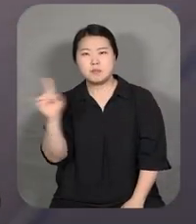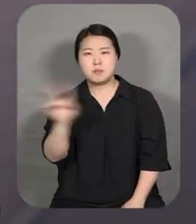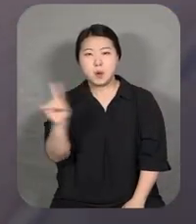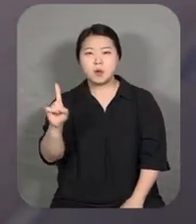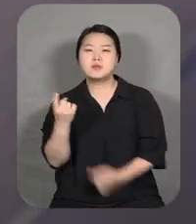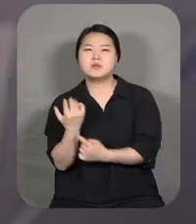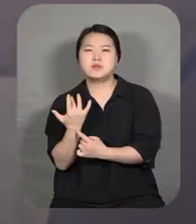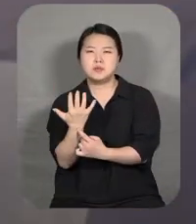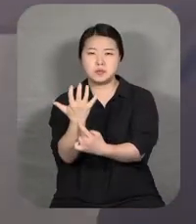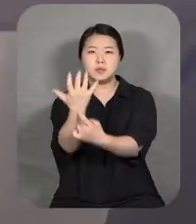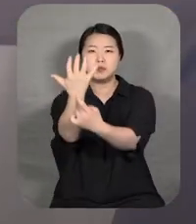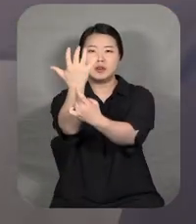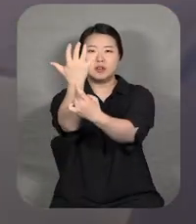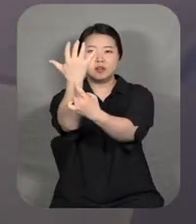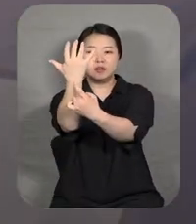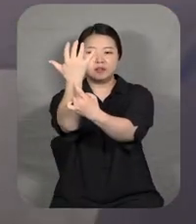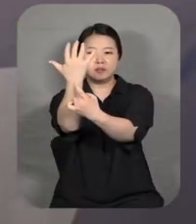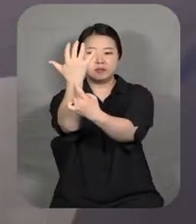촛불.